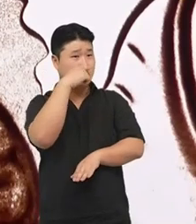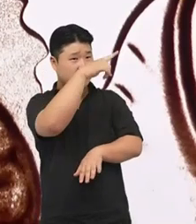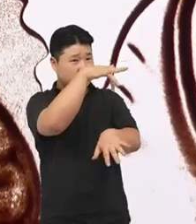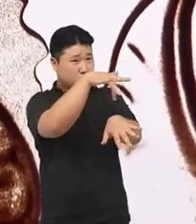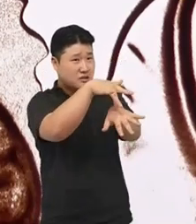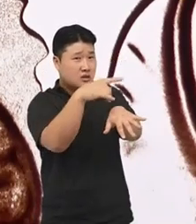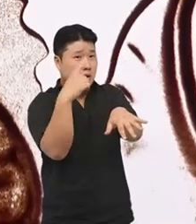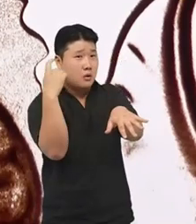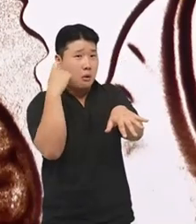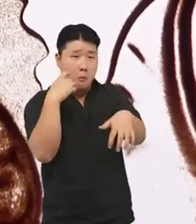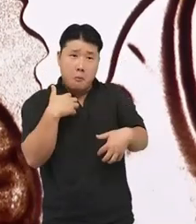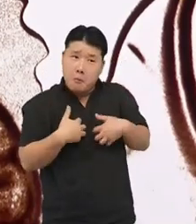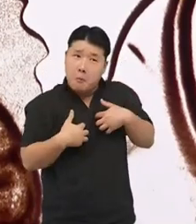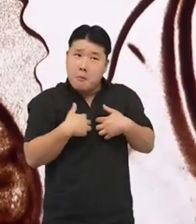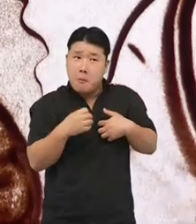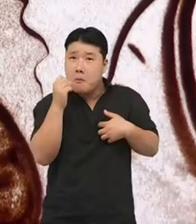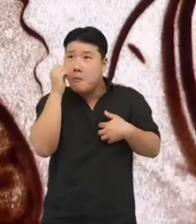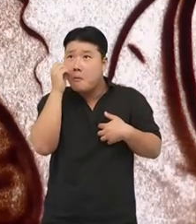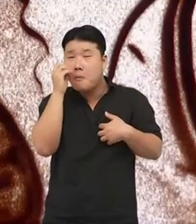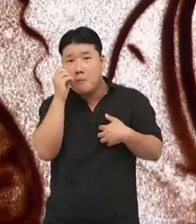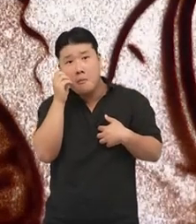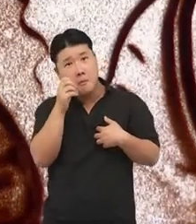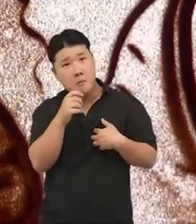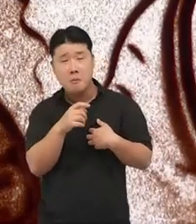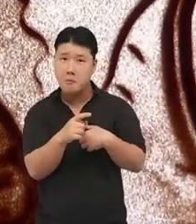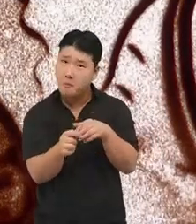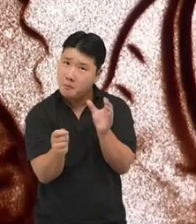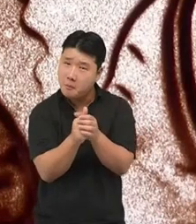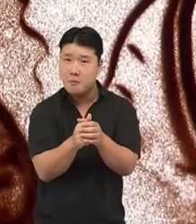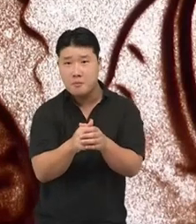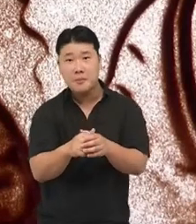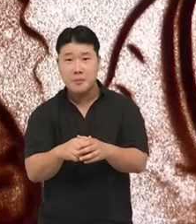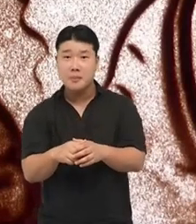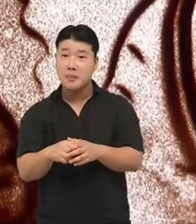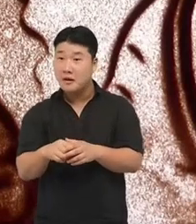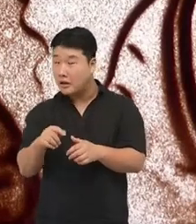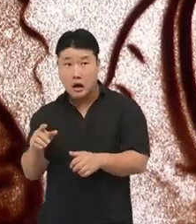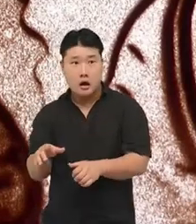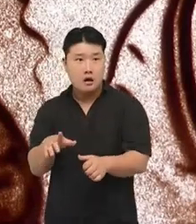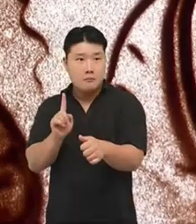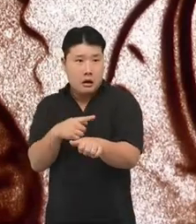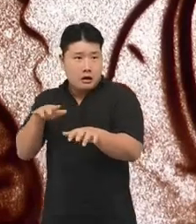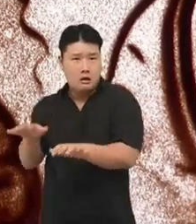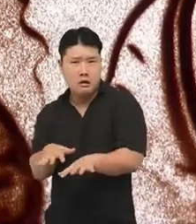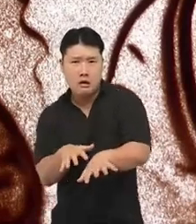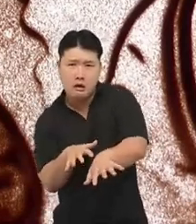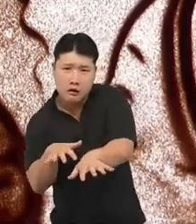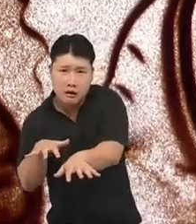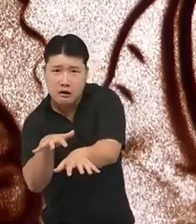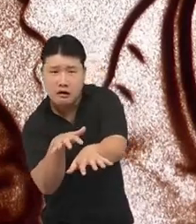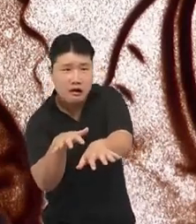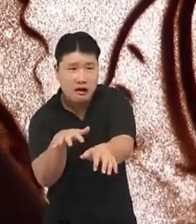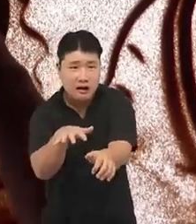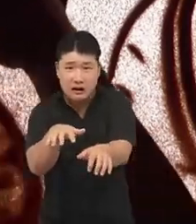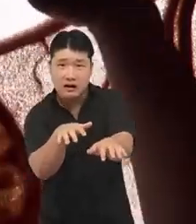살다 희한한 소리를 다 듣네. 사람들은 피아노가 마냥 신기해 사부담네 집까지